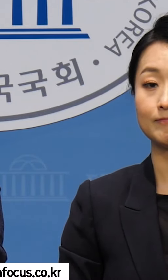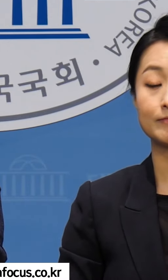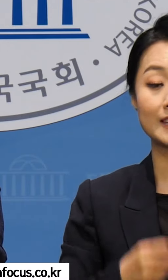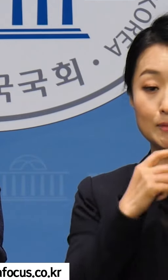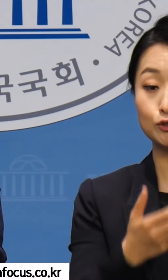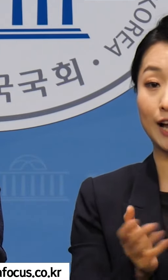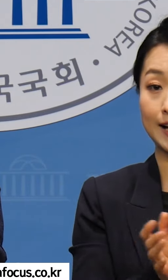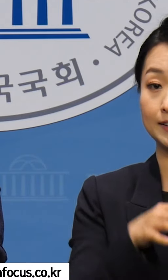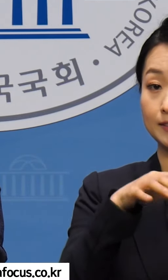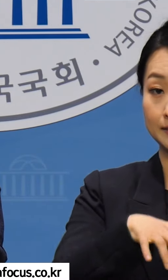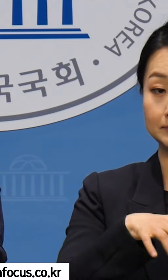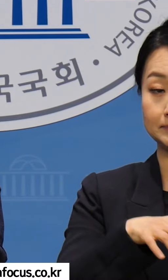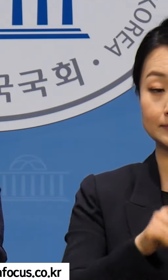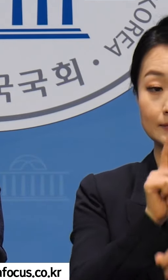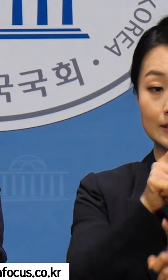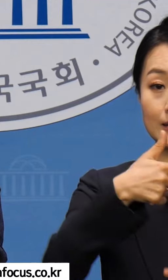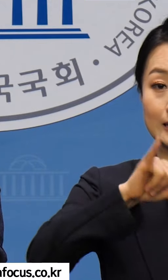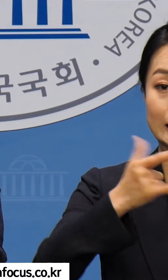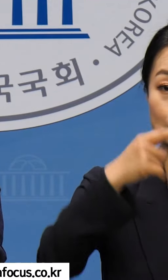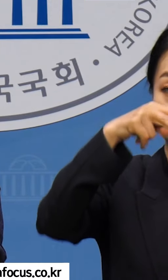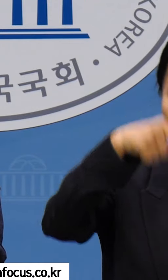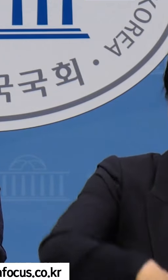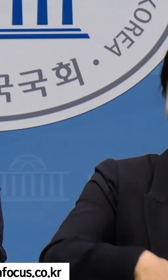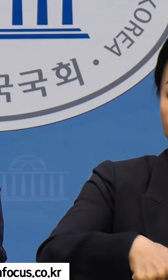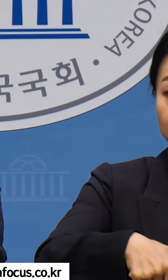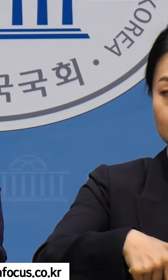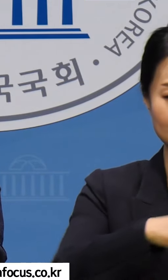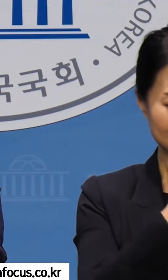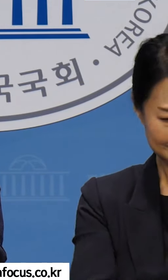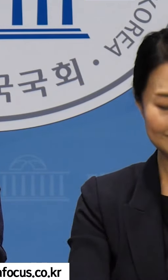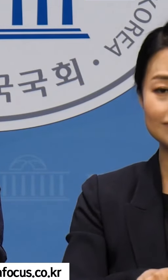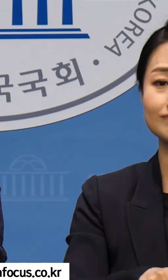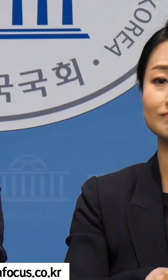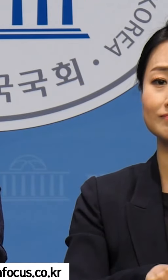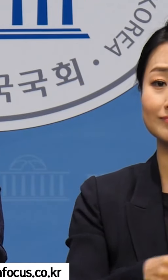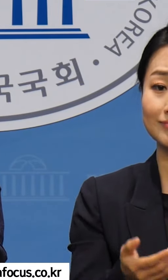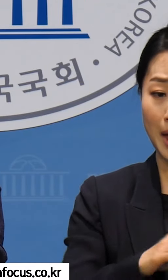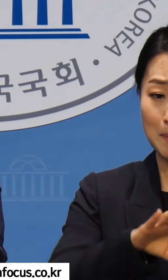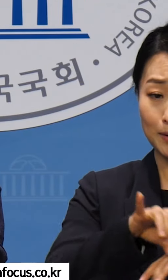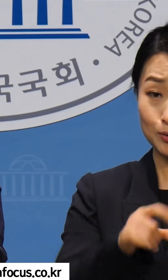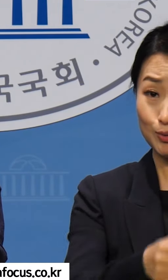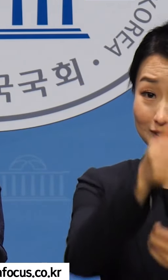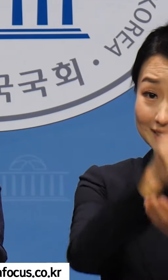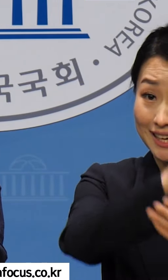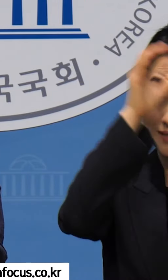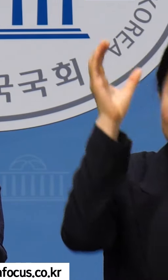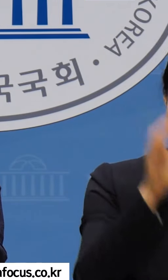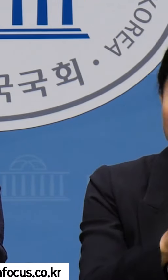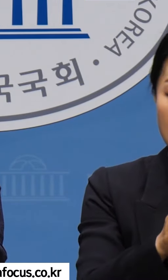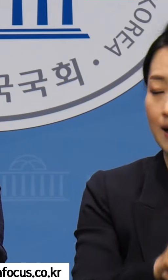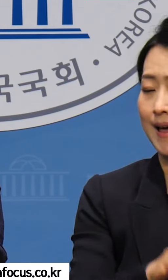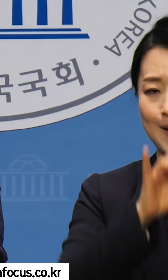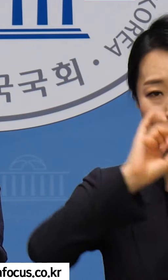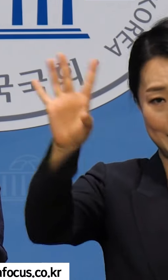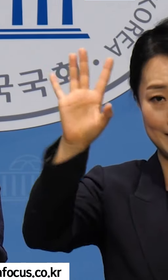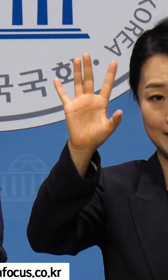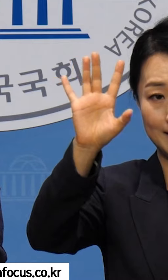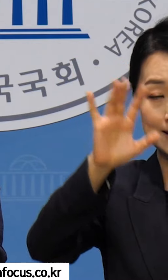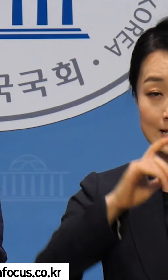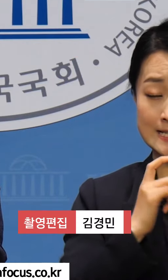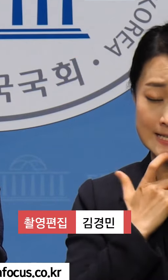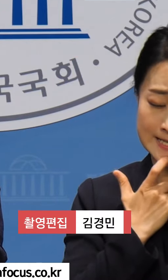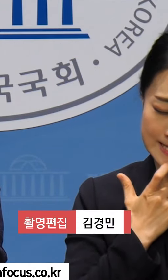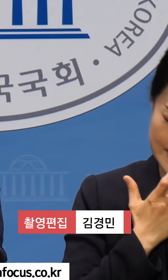더불어민주당은 진숙 후보자 같은 무자격 인사가 방송통신 위원장에 임명되지 않도록